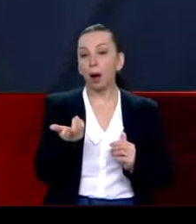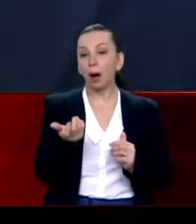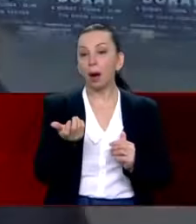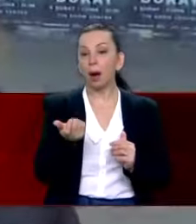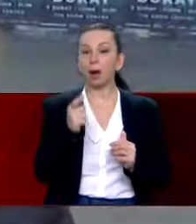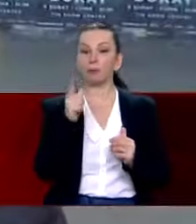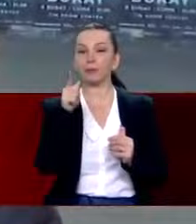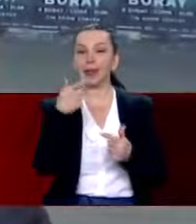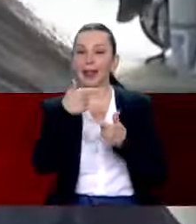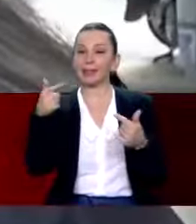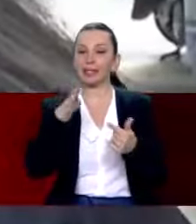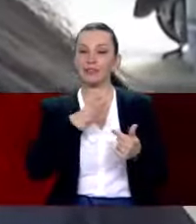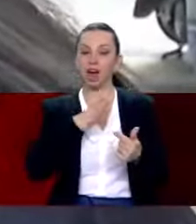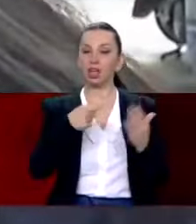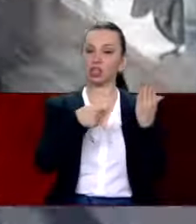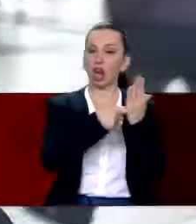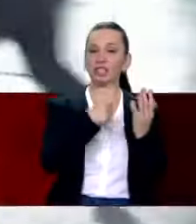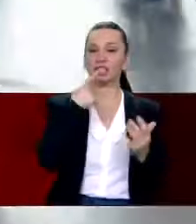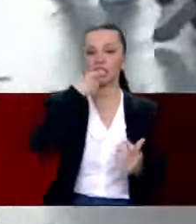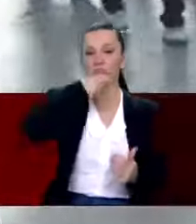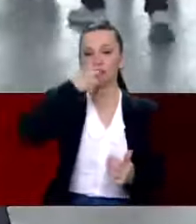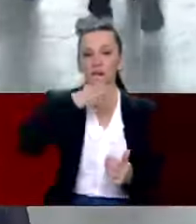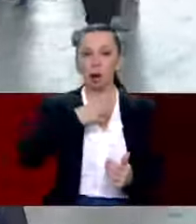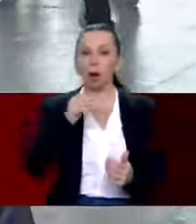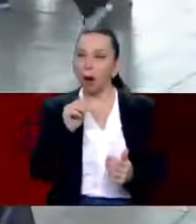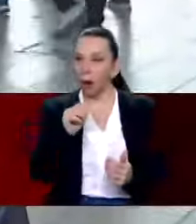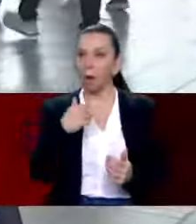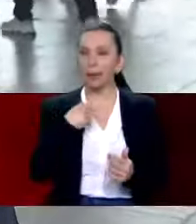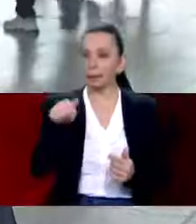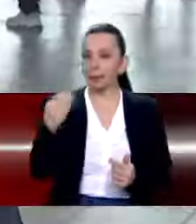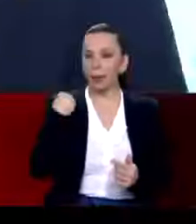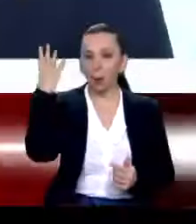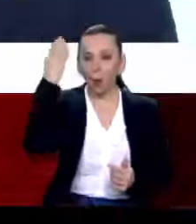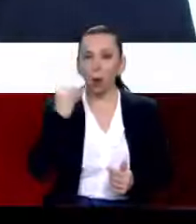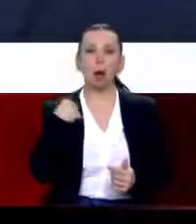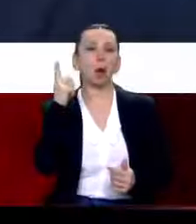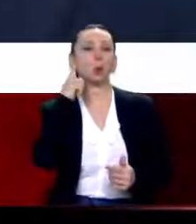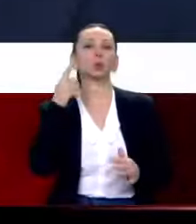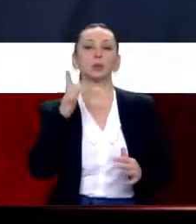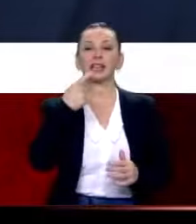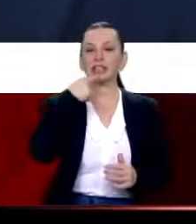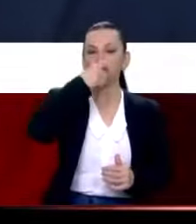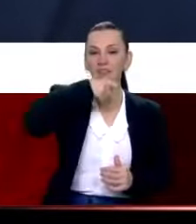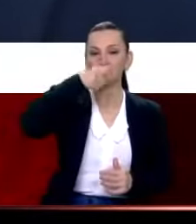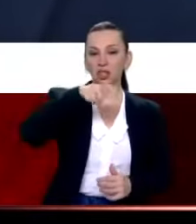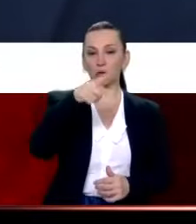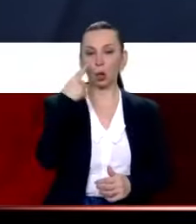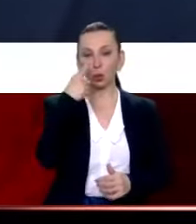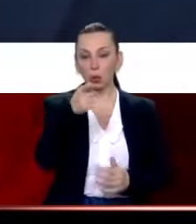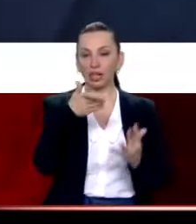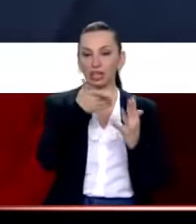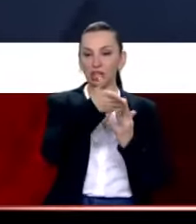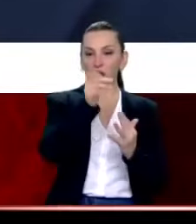açık yaratıyor. Şarjlı diş fırçası kullanıyorum. Öyle bir şey duymadım hiç, bilmiyorum ama biraz tuhaf geldi. Bir diş fırçasından bile giriş